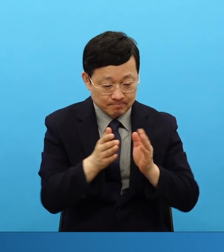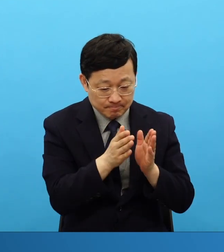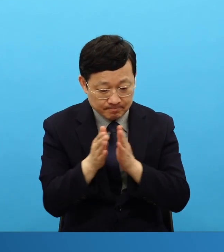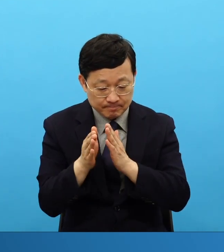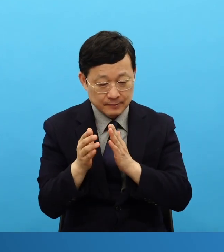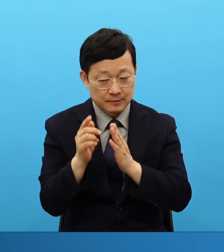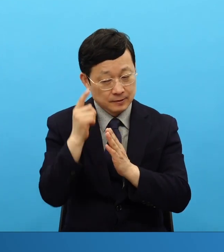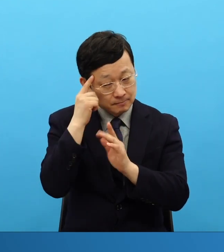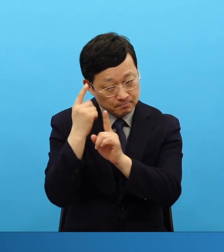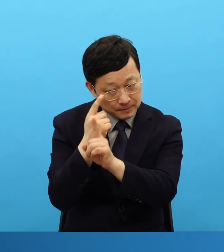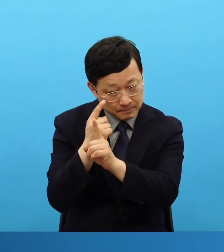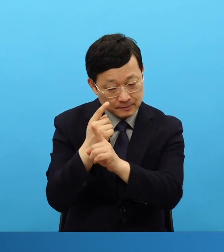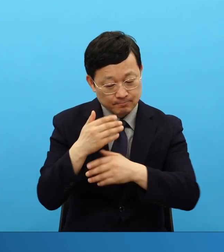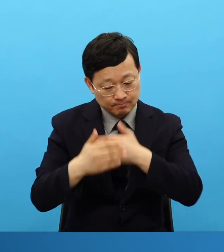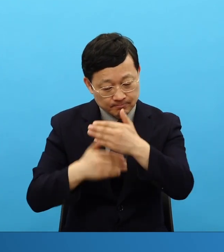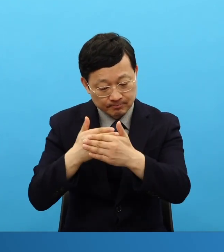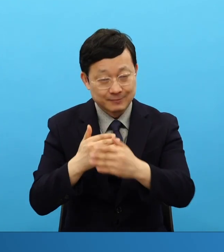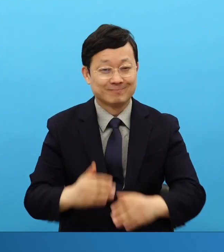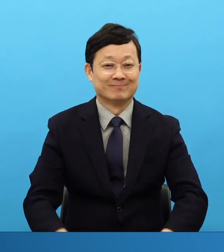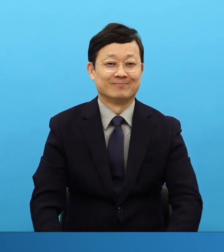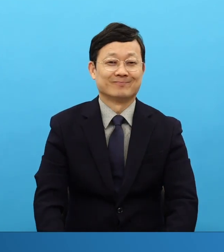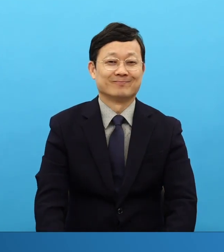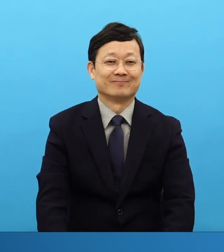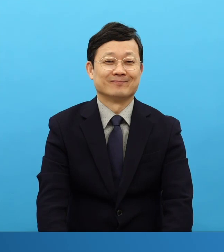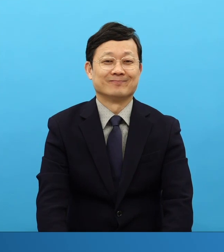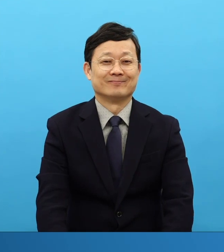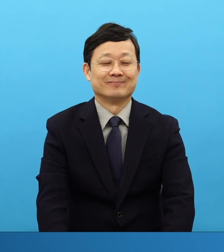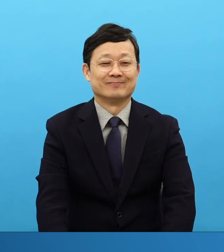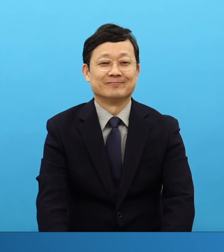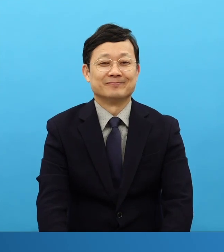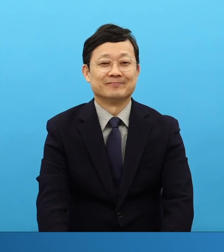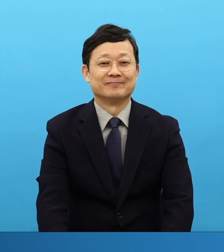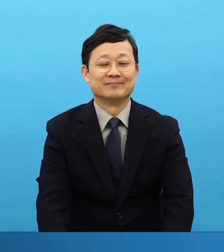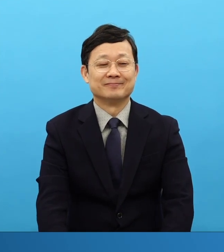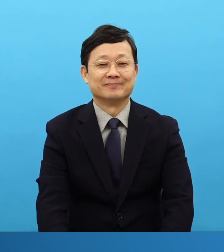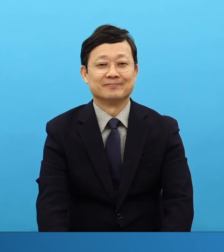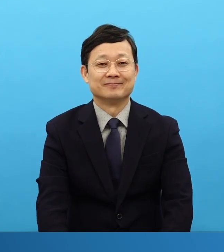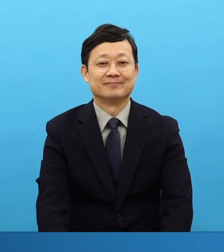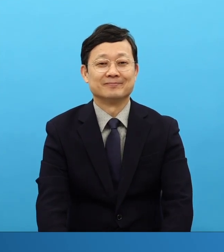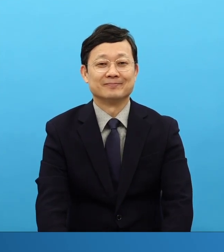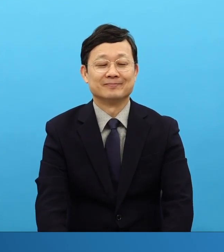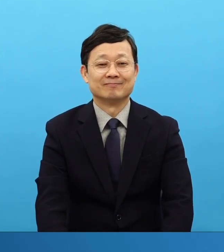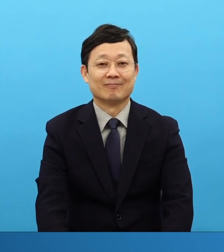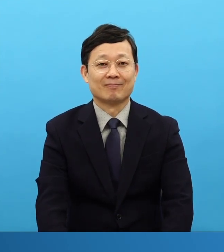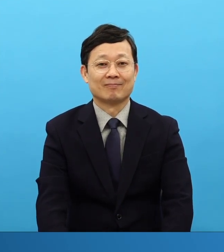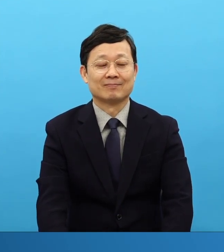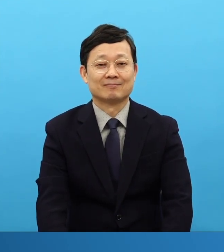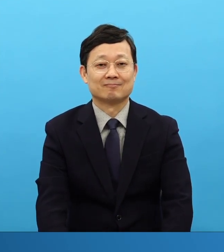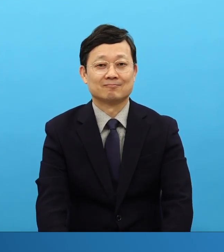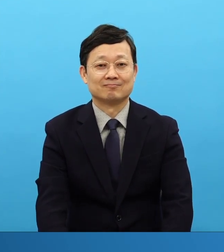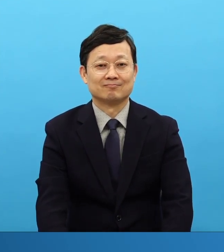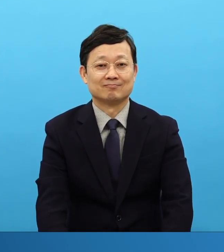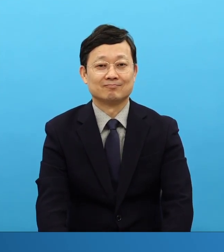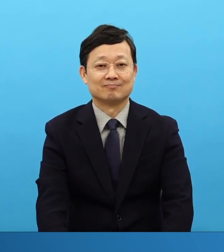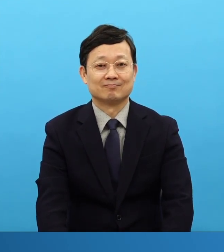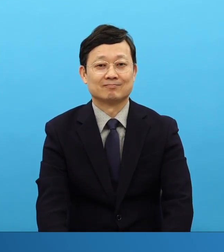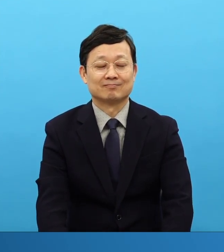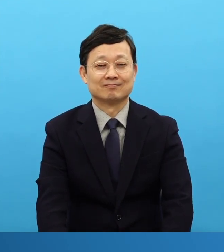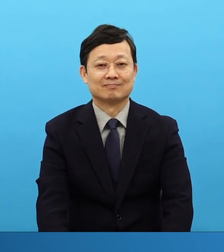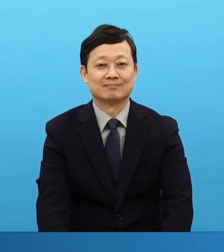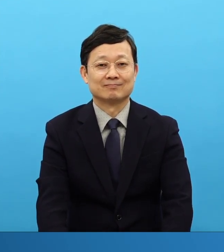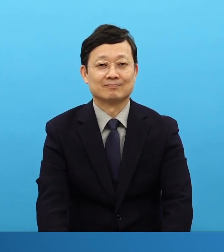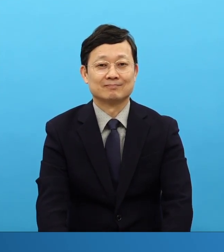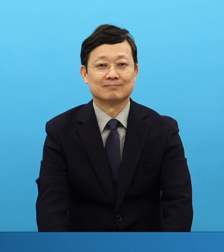RTS 목소 운동의 산식의 계약을 握り 본부 메시지와 RTS에 나를 미코토바와 쓰일 교회의 미코토바의 고단을